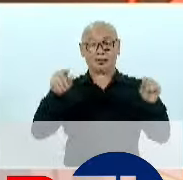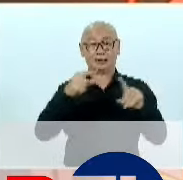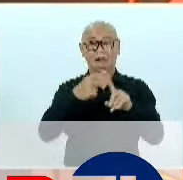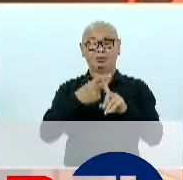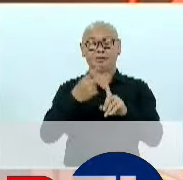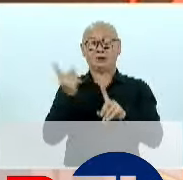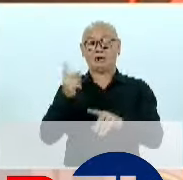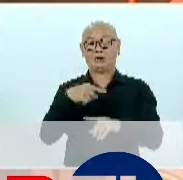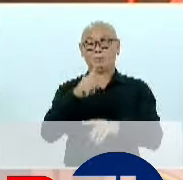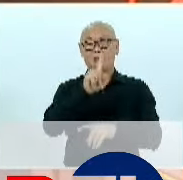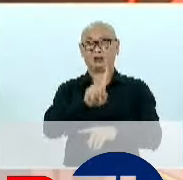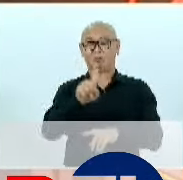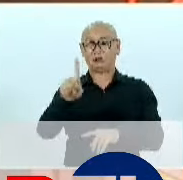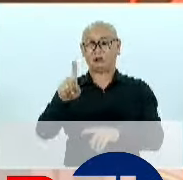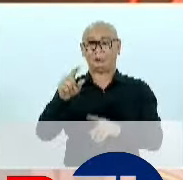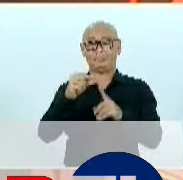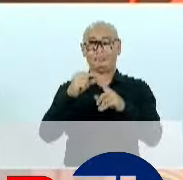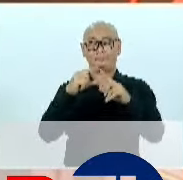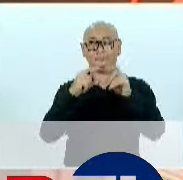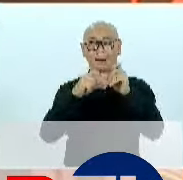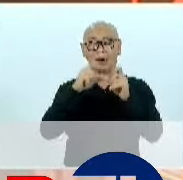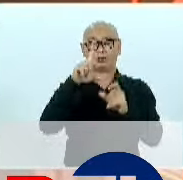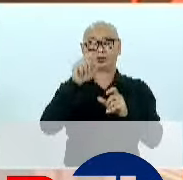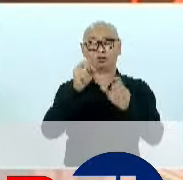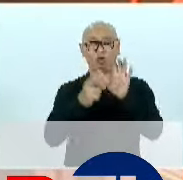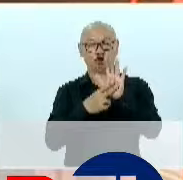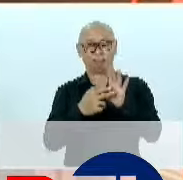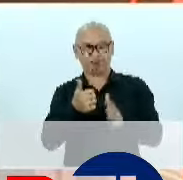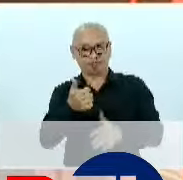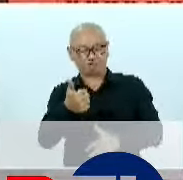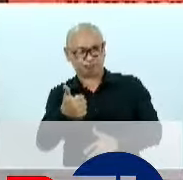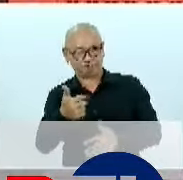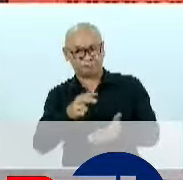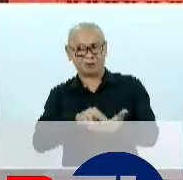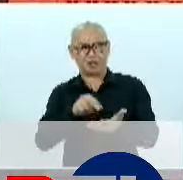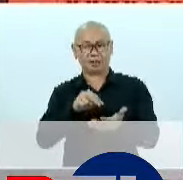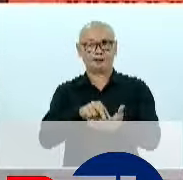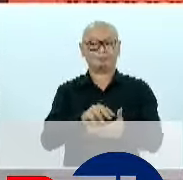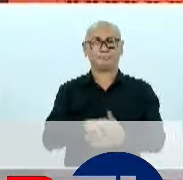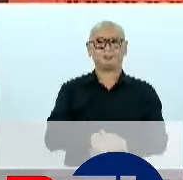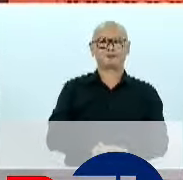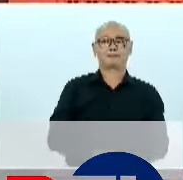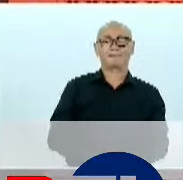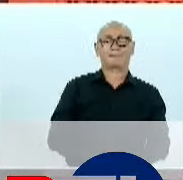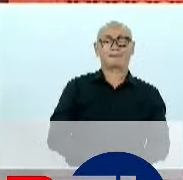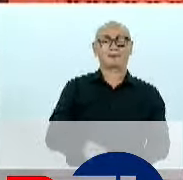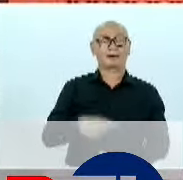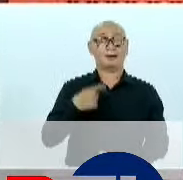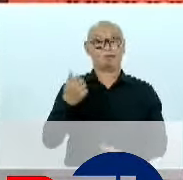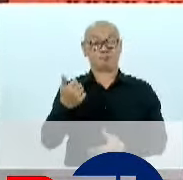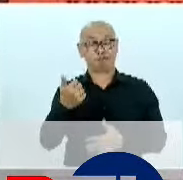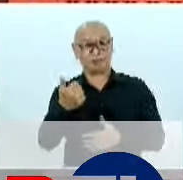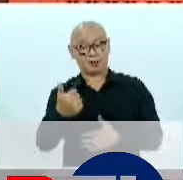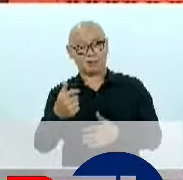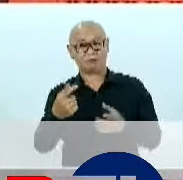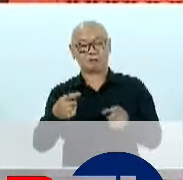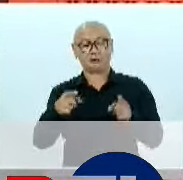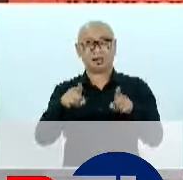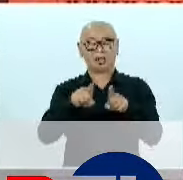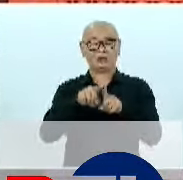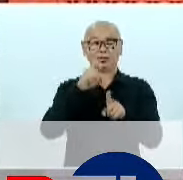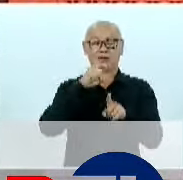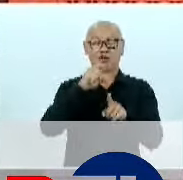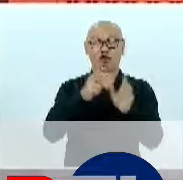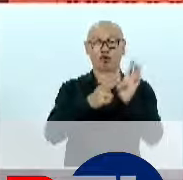masing-masing paslon kesempatan pertama silakan berdiri dan menuju ke podium kami persilakan kepada pasangan calon